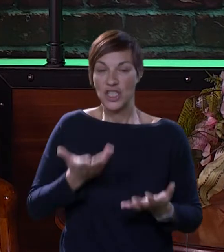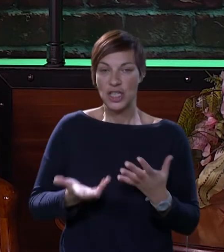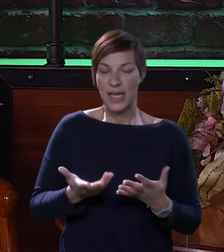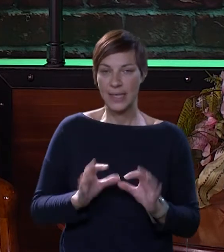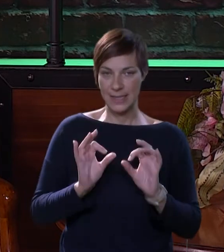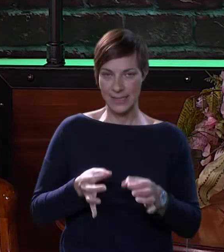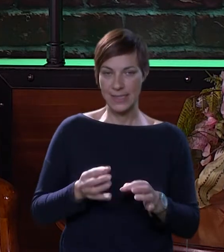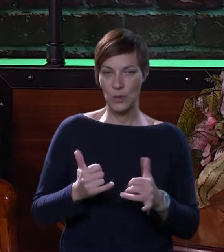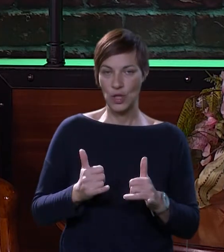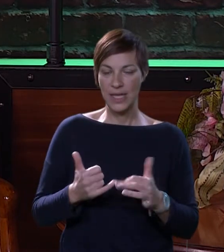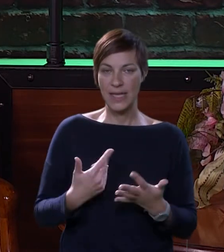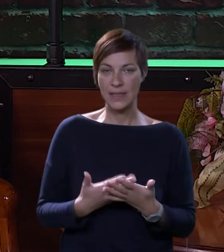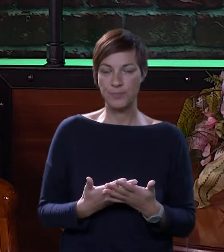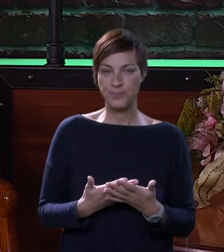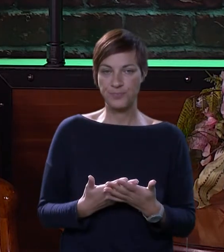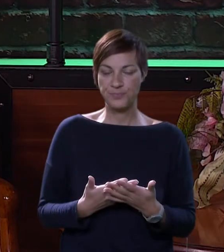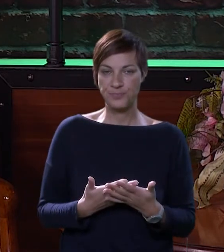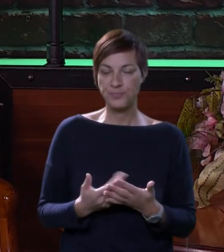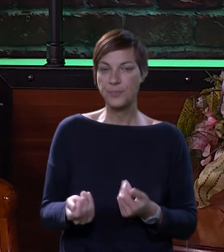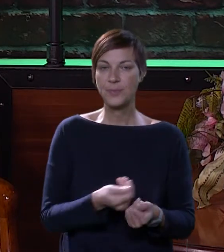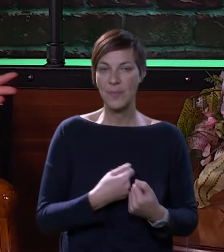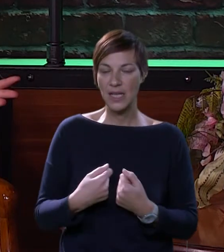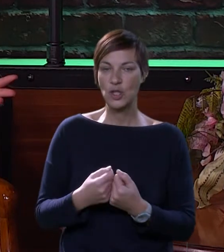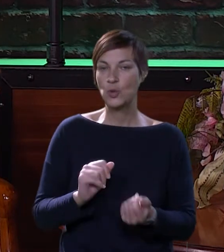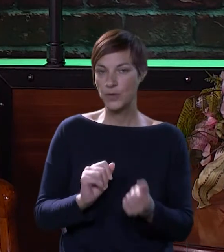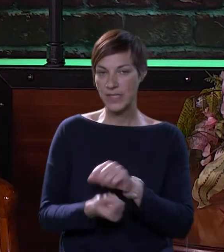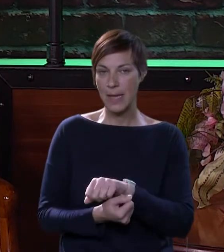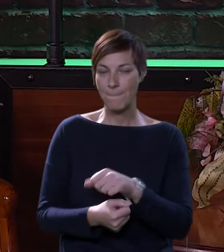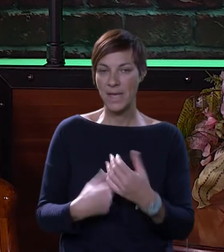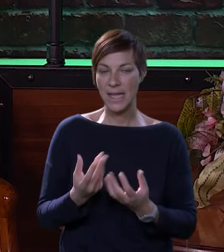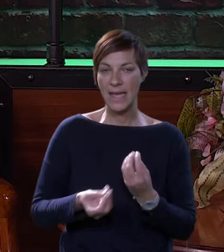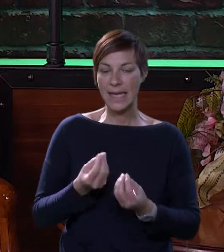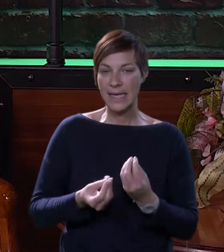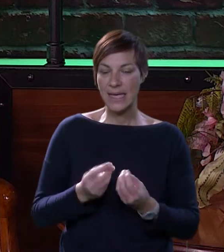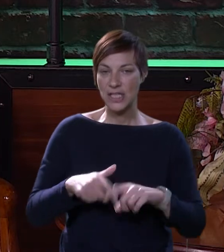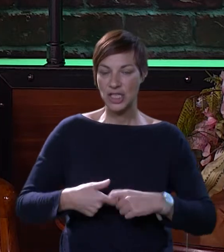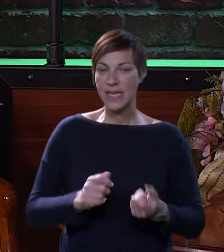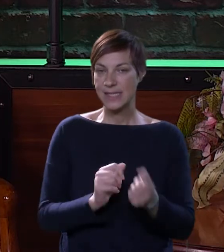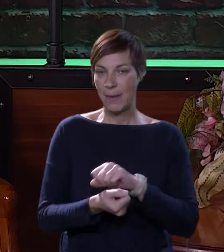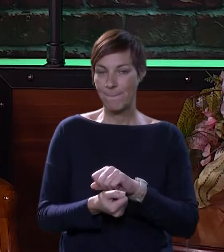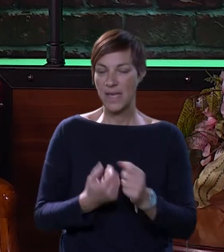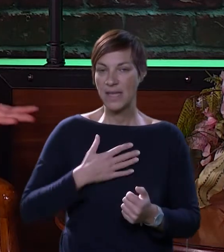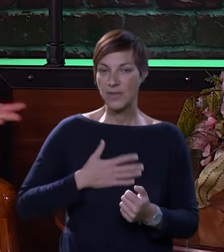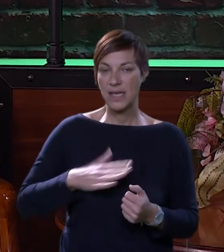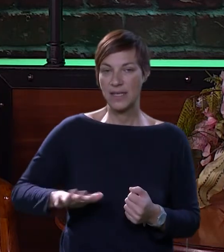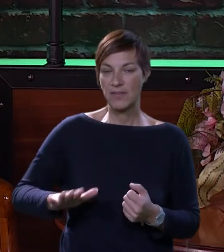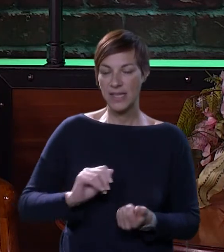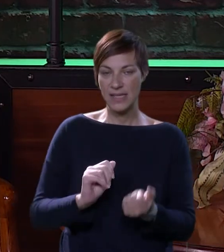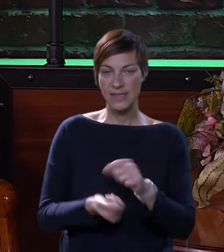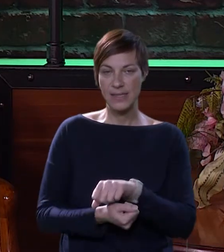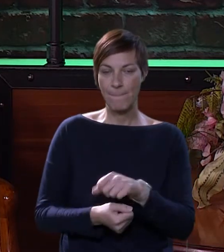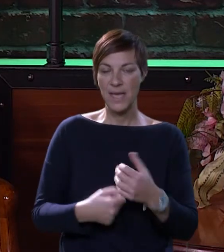načina igre? Sigurno da jest. Jer društvo se mijenja, igračke se mijenjaju, zahtjevi od djece